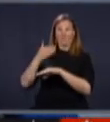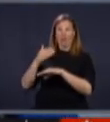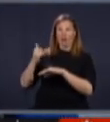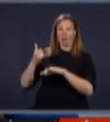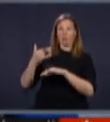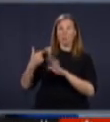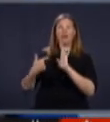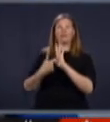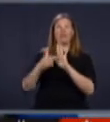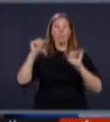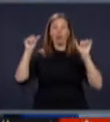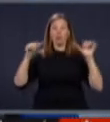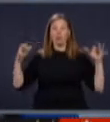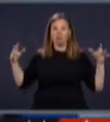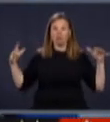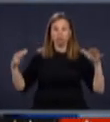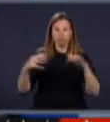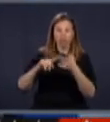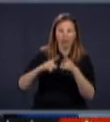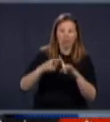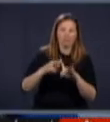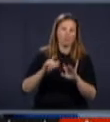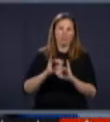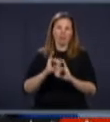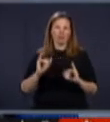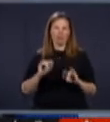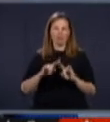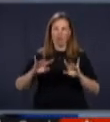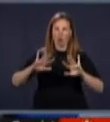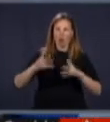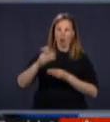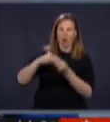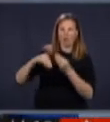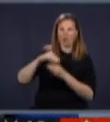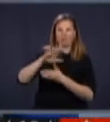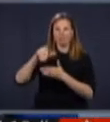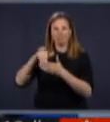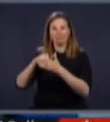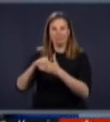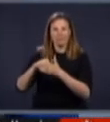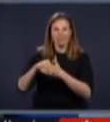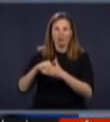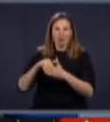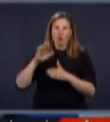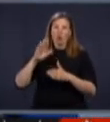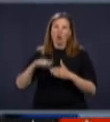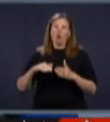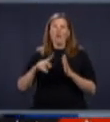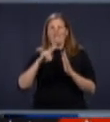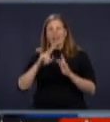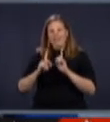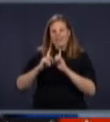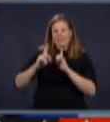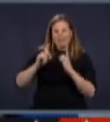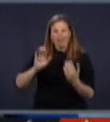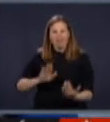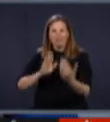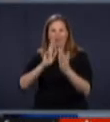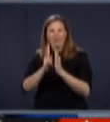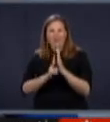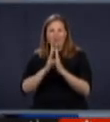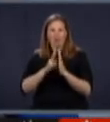c'est pas possible, mais peut-être qu'il faudrait trouver des alternatives autres au-delà du virtuel qui, habituellement, les jeunes